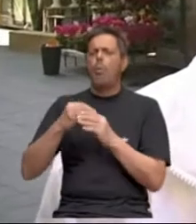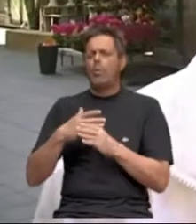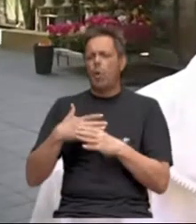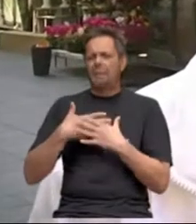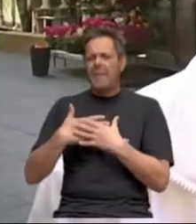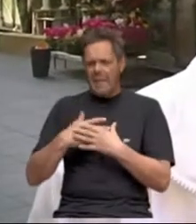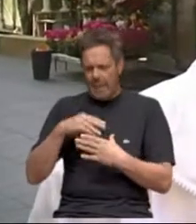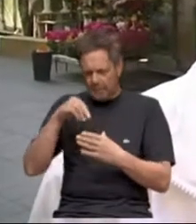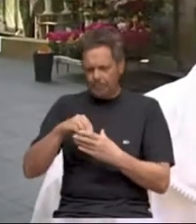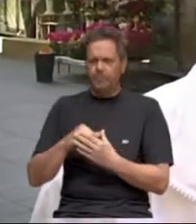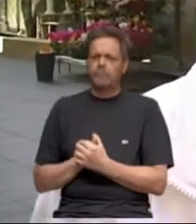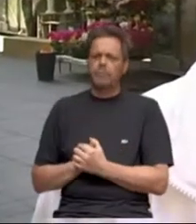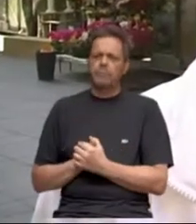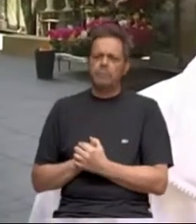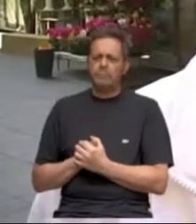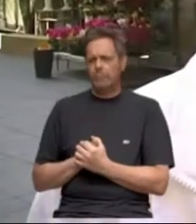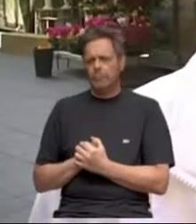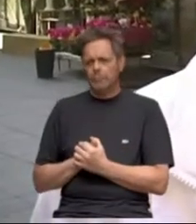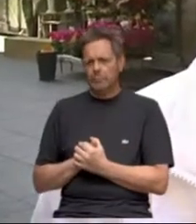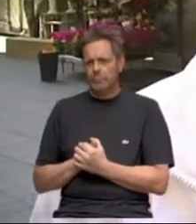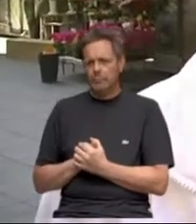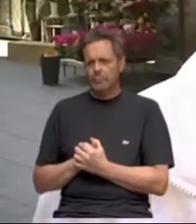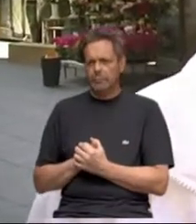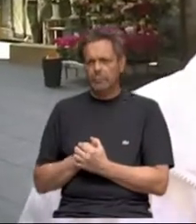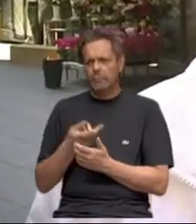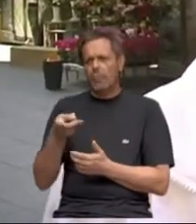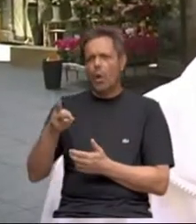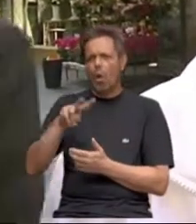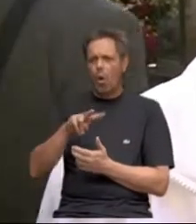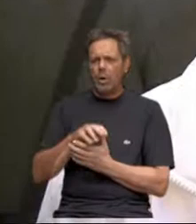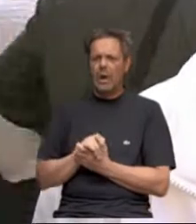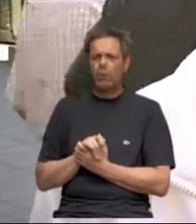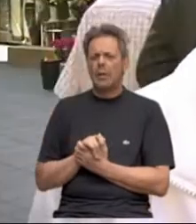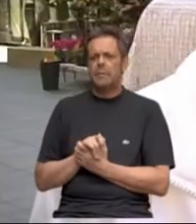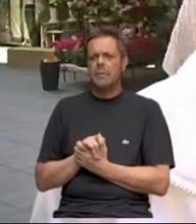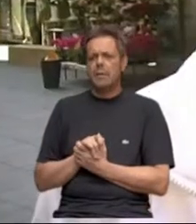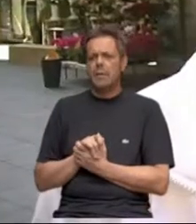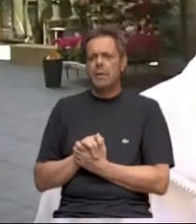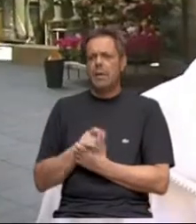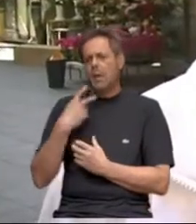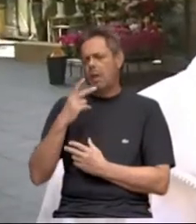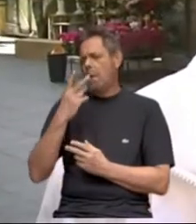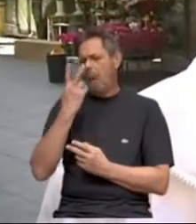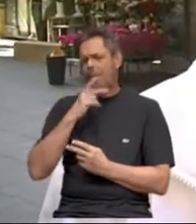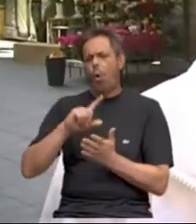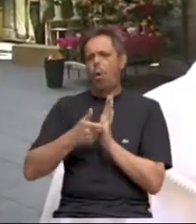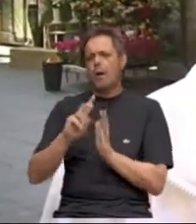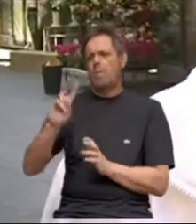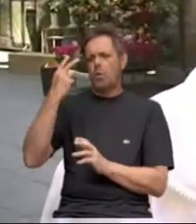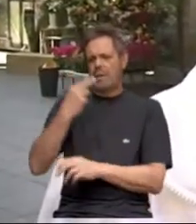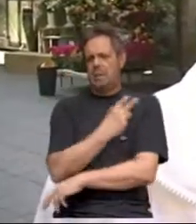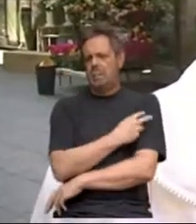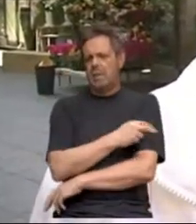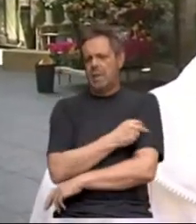usta prvo, ne okretati pacijenta, amo tamo nalomiti ga i nazvati hitnu pomoć da